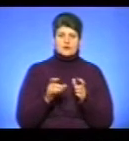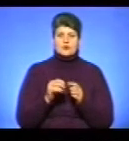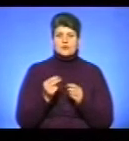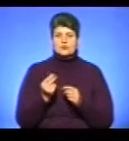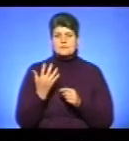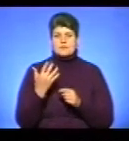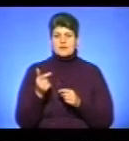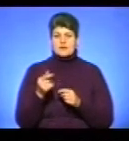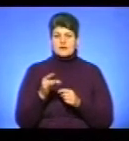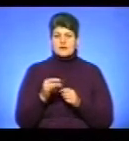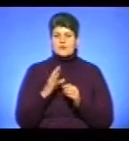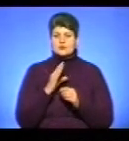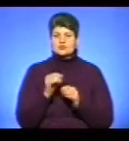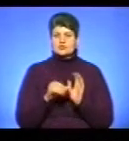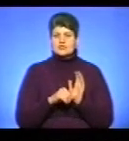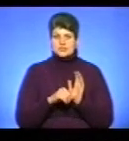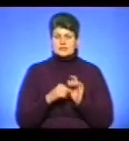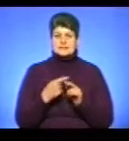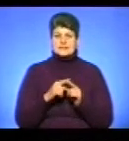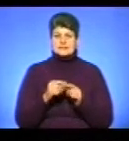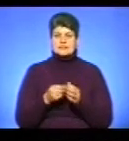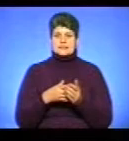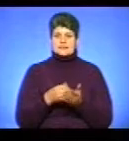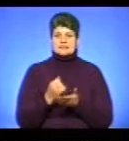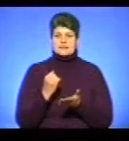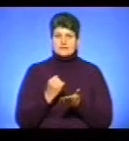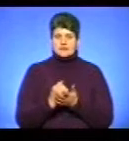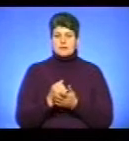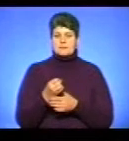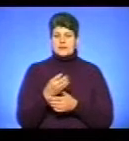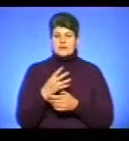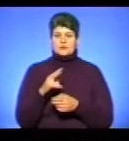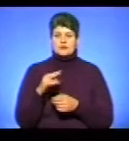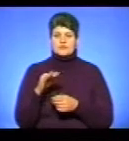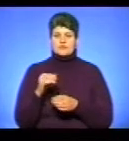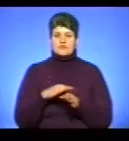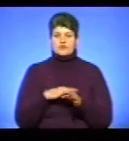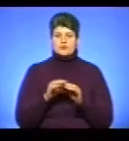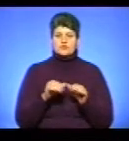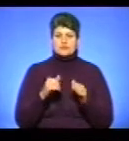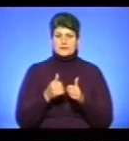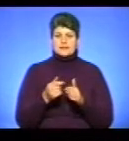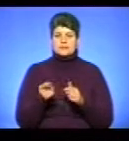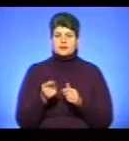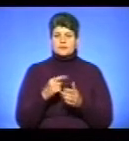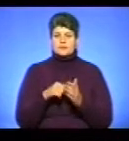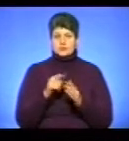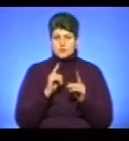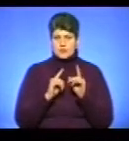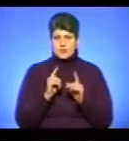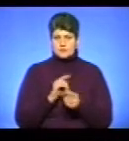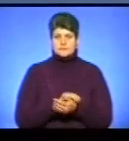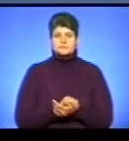5 гривень, а в маршрутках 6. Такі тарифи затвердив 15 листопада виконавчий комітет Тернопільської міськради.